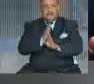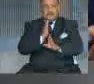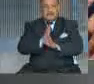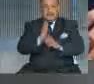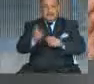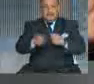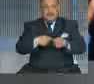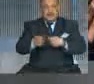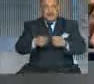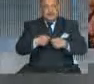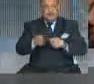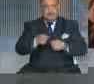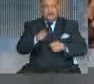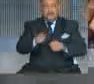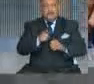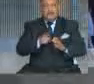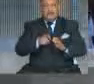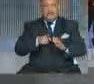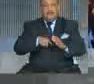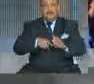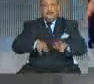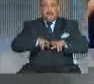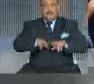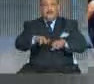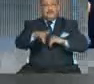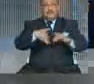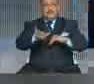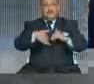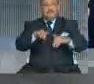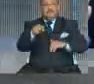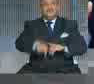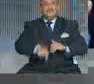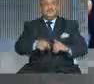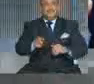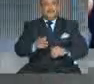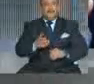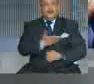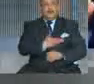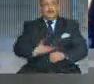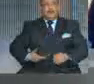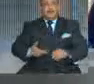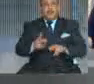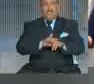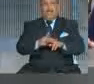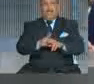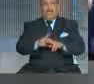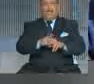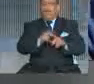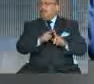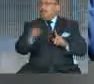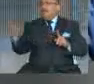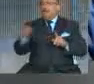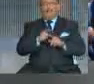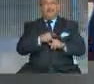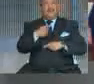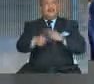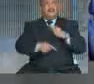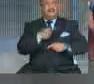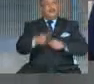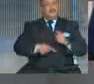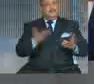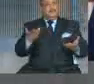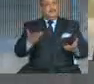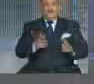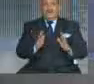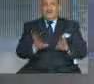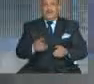التقصير وين؟ نعطيك هنا الرومبوان المنعرج نتاع لحظة، قريب لينا. قريب لينا. معناها شوف السلطات شكون، وين